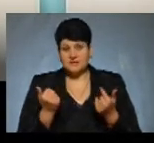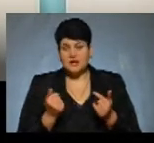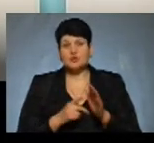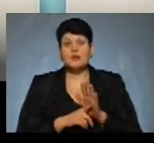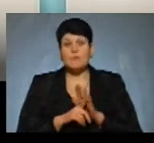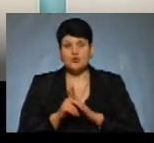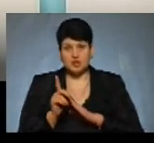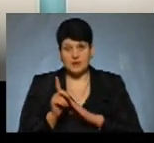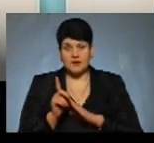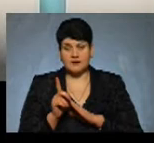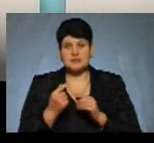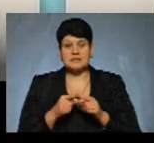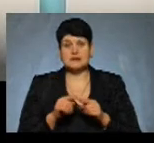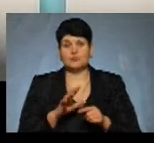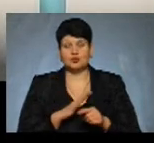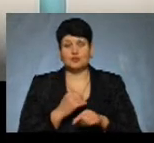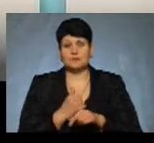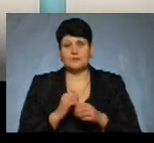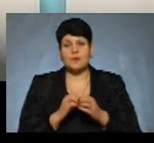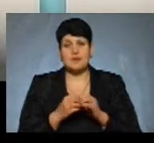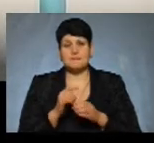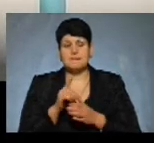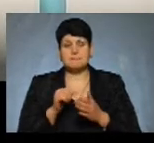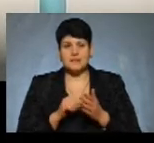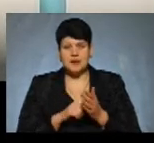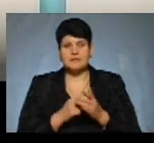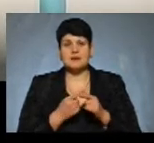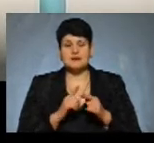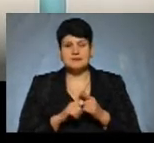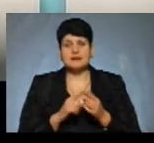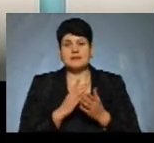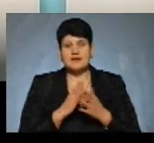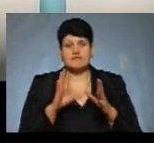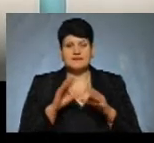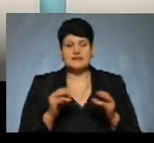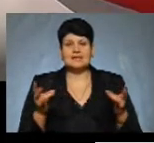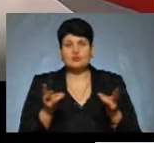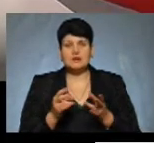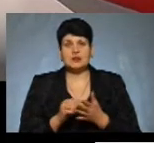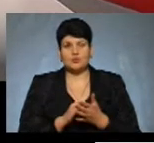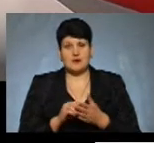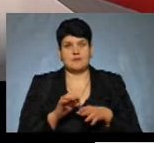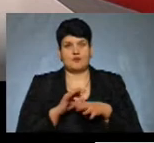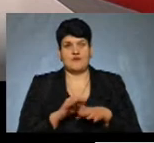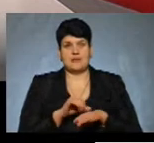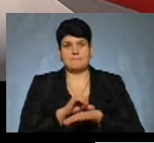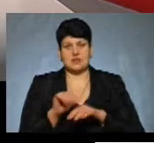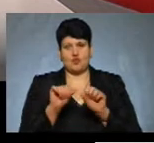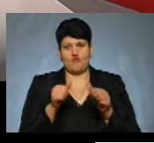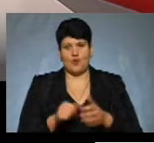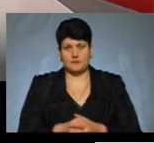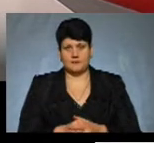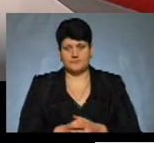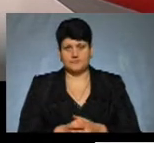початках це було основним проблемним питанням, це іменно наявність всіх необхідних документів для здійснення митного оформлення. Чи можемо